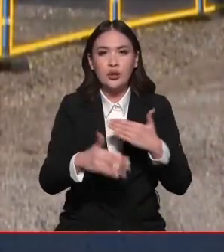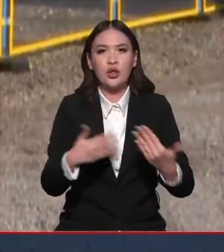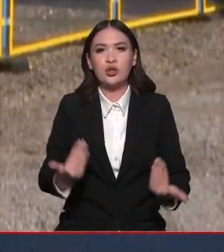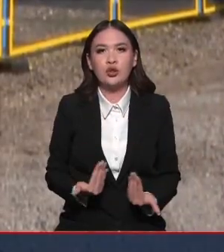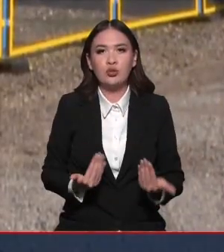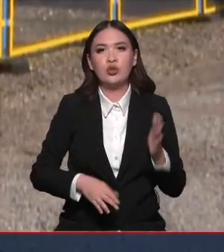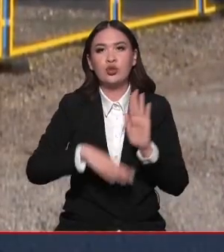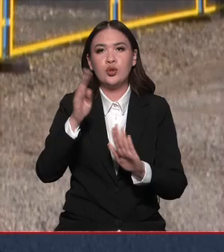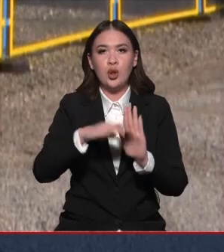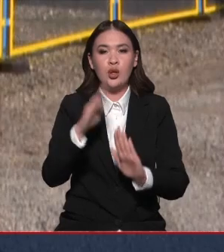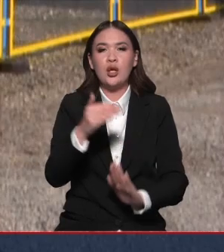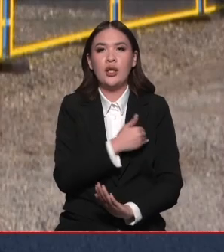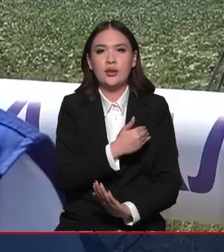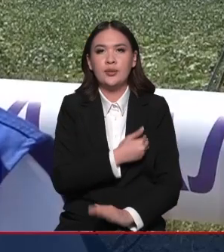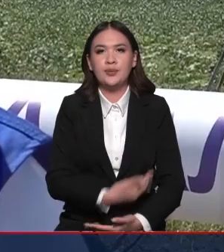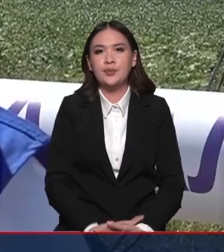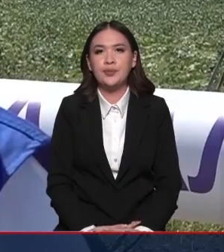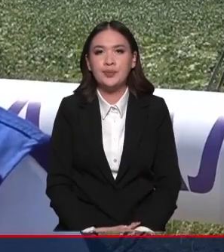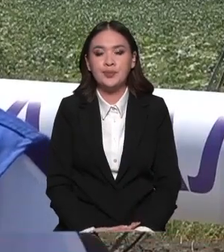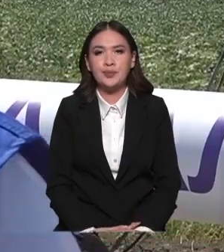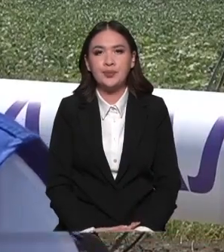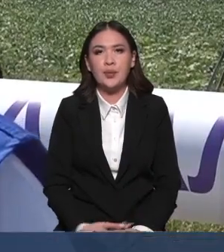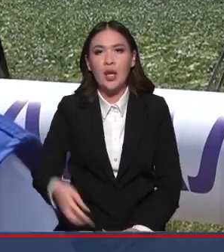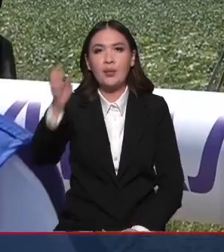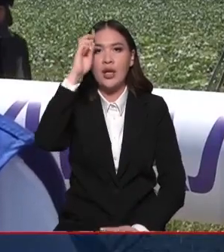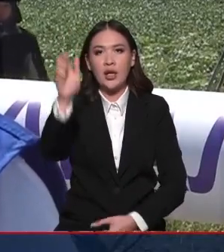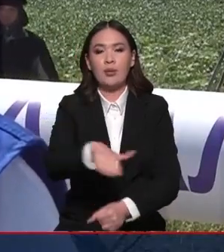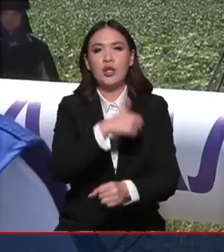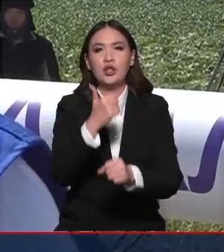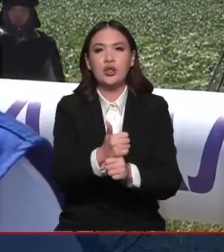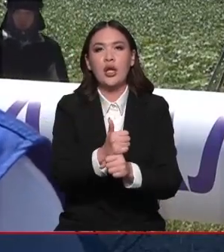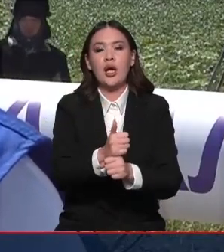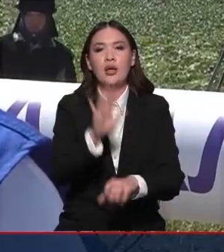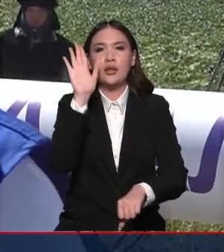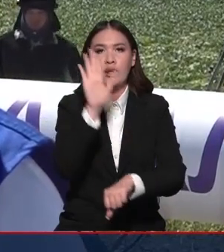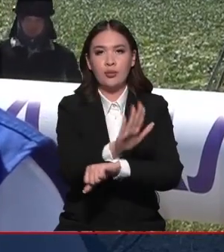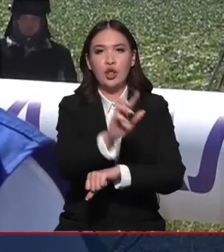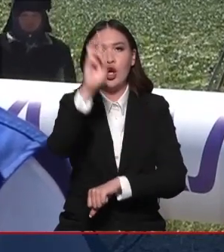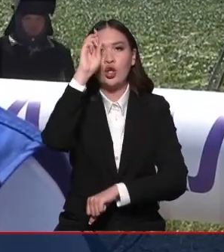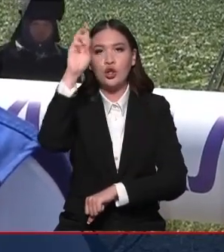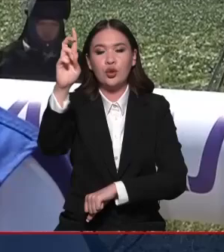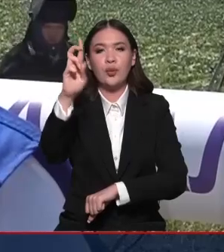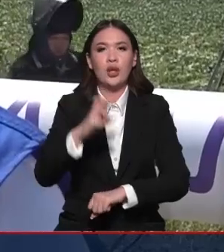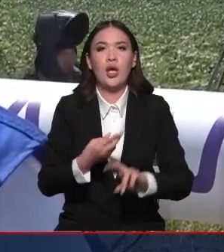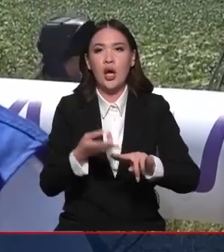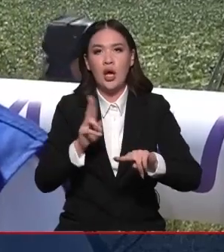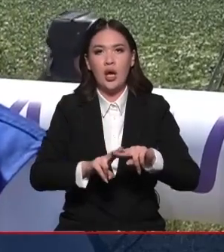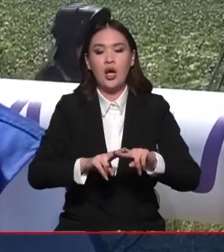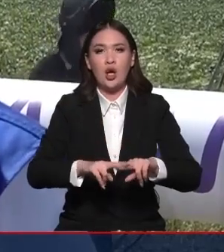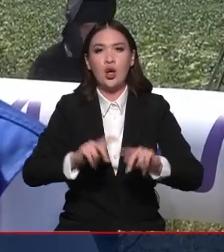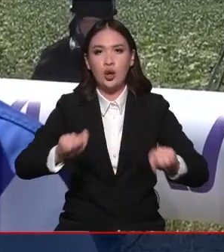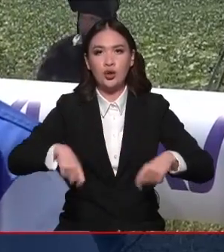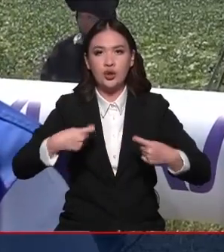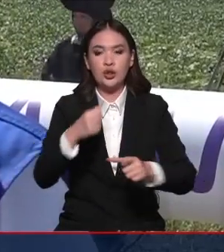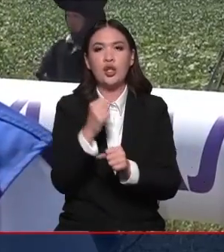сапасын жақсартуға ықпал етеді. Бұл мемлекет басшысының тікелей тапсырмасы және үкімет Самұрық-Қазына ұлттық қорының қолдауымен жасалып